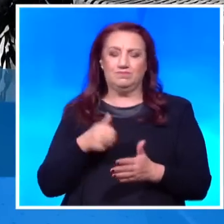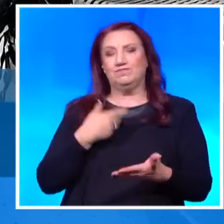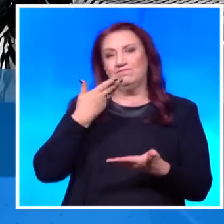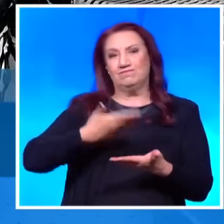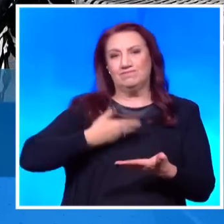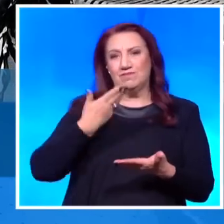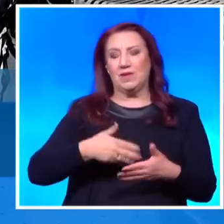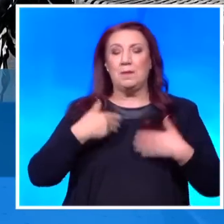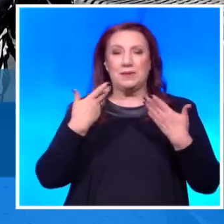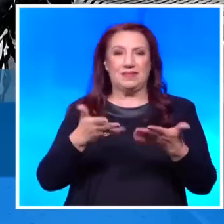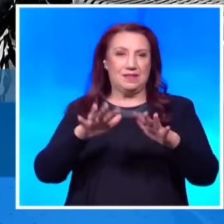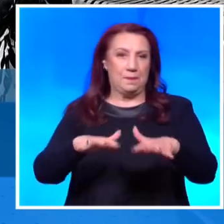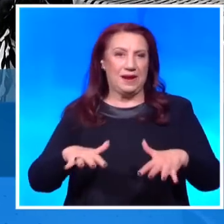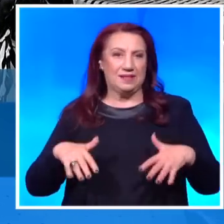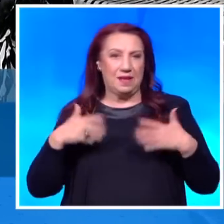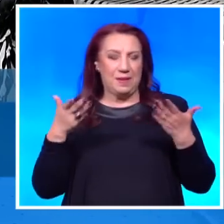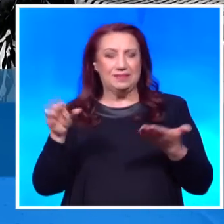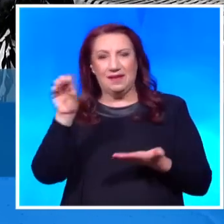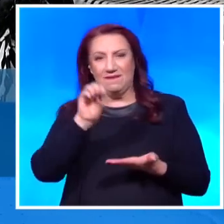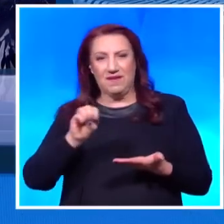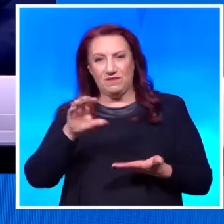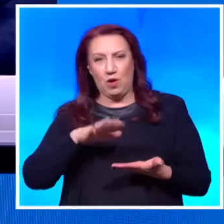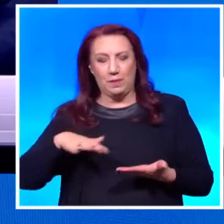Кореспондентът ни за европейските институции Десислава Минчева.